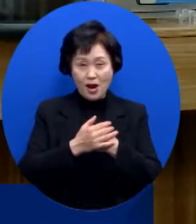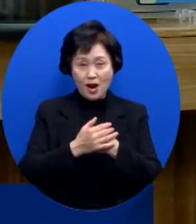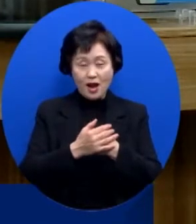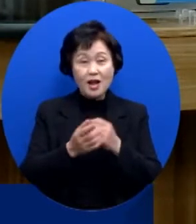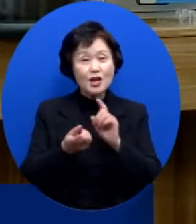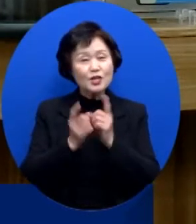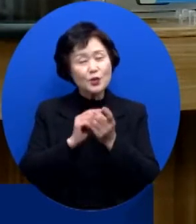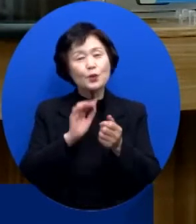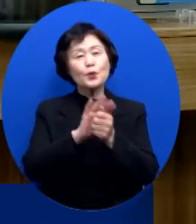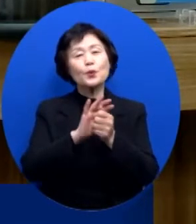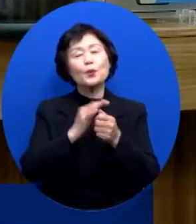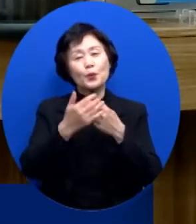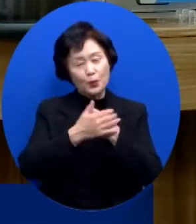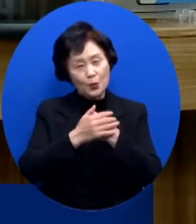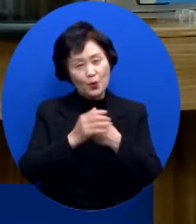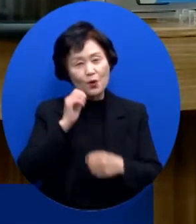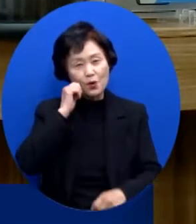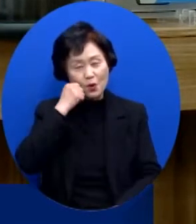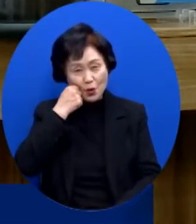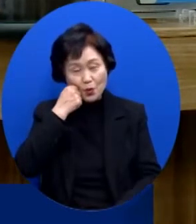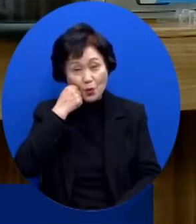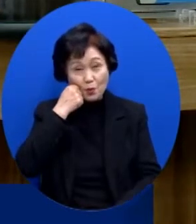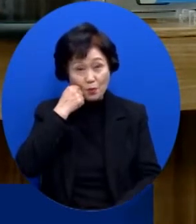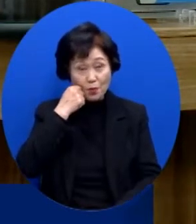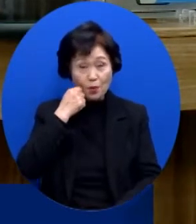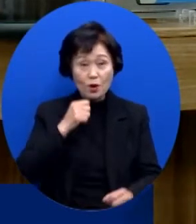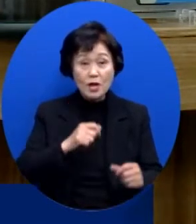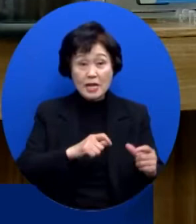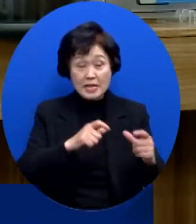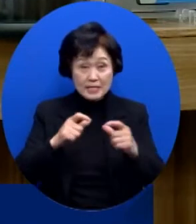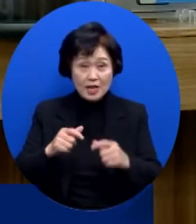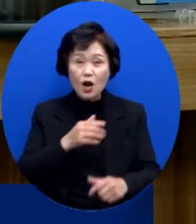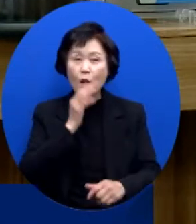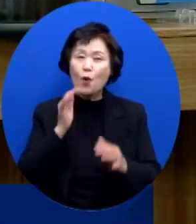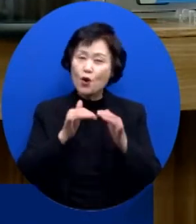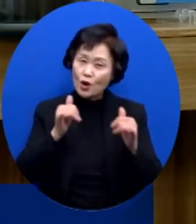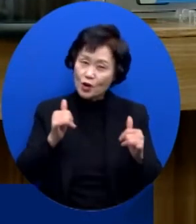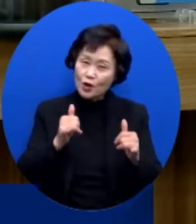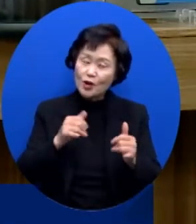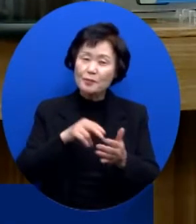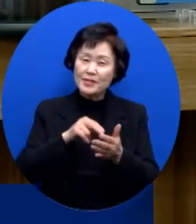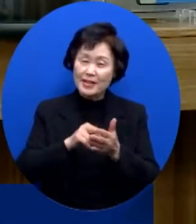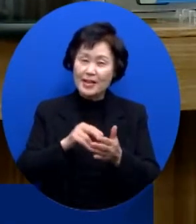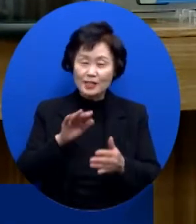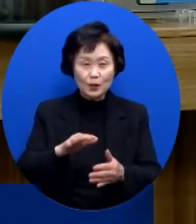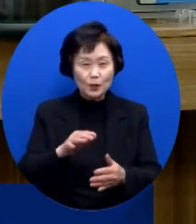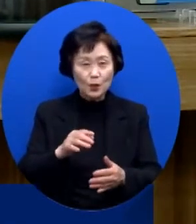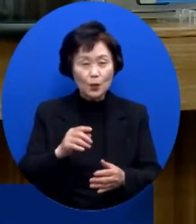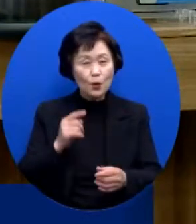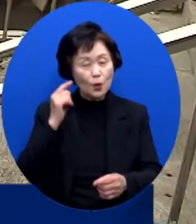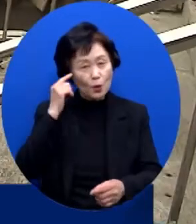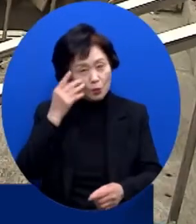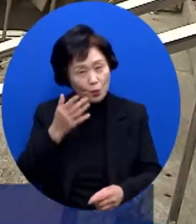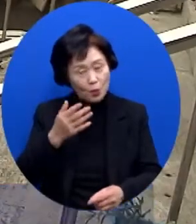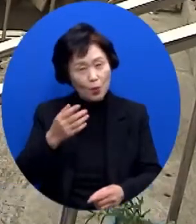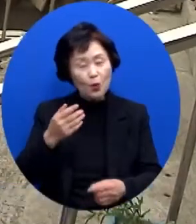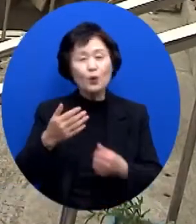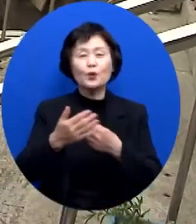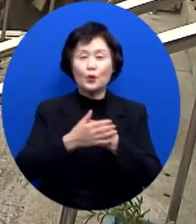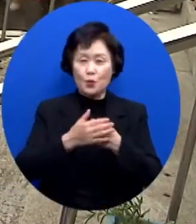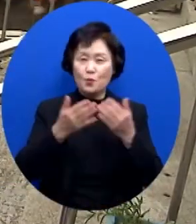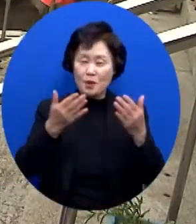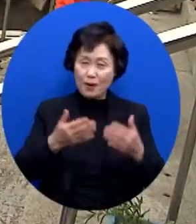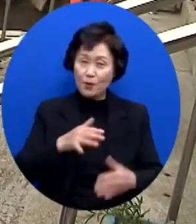믿고 따르고, 어려운 점 있으면은 또 지역의 원로로서 저희들이 자문도 받고, 이렇게 이런 관계가 형성되어 있어서